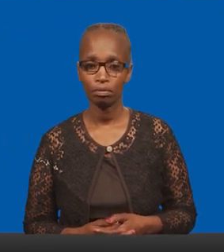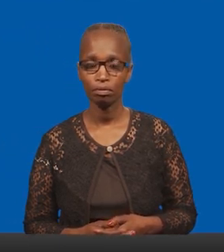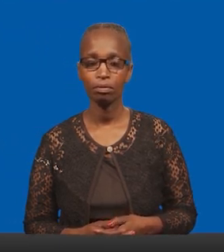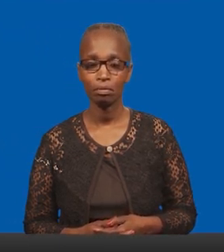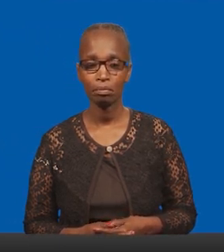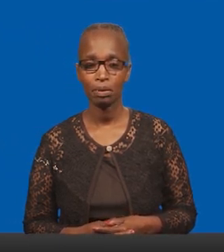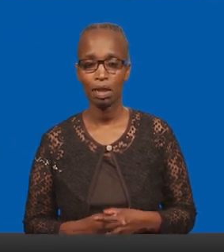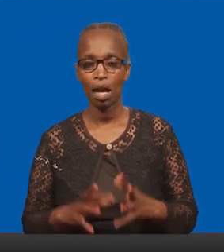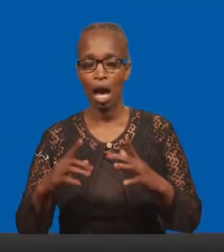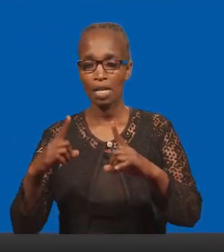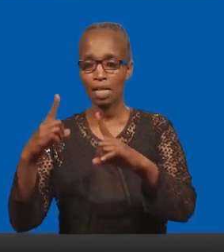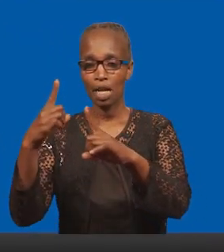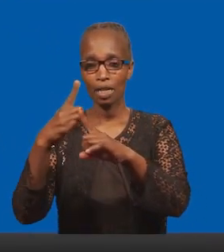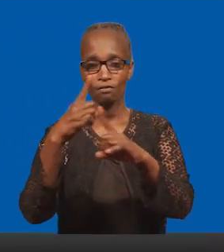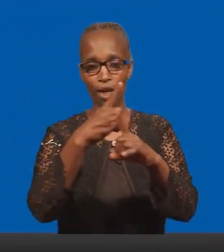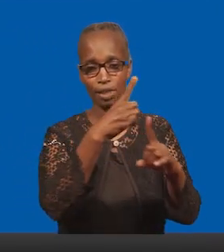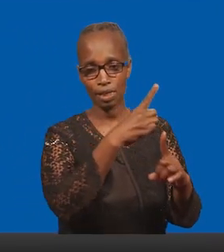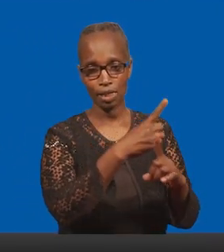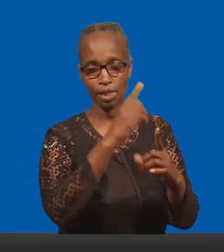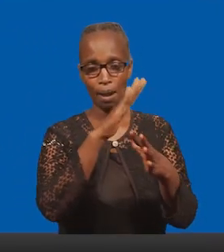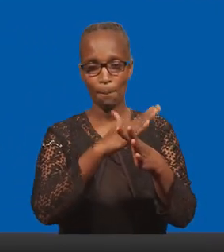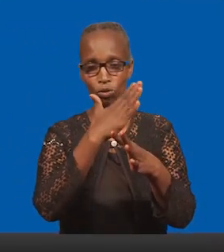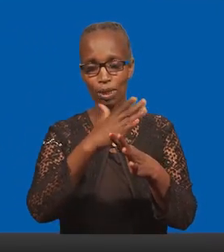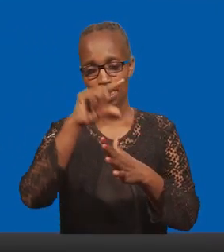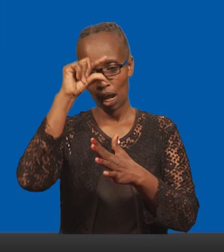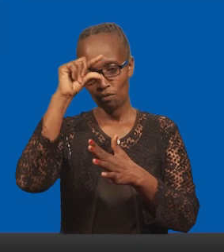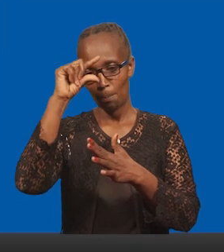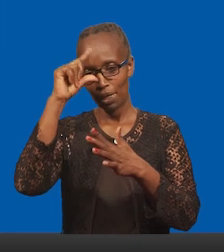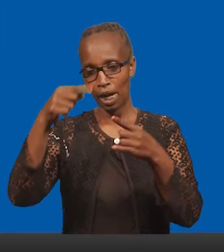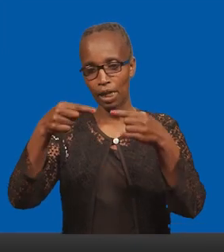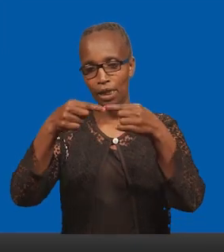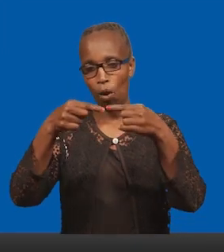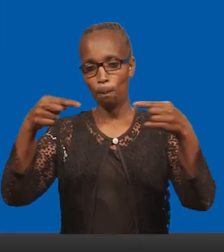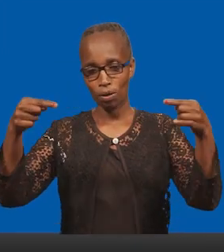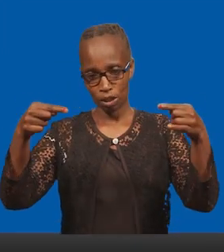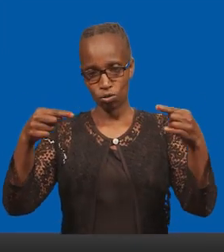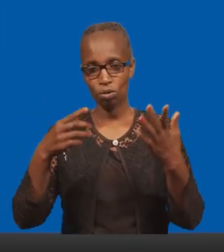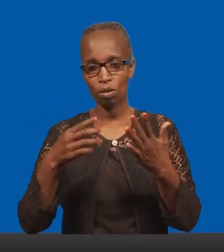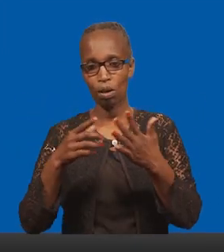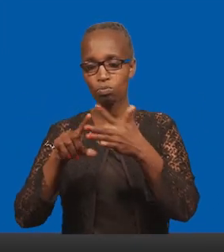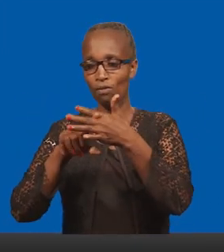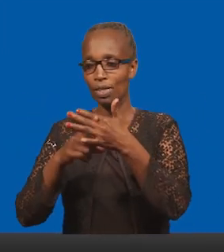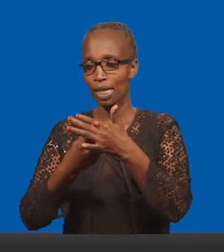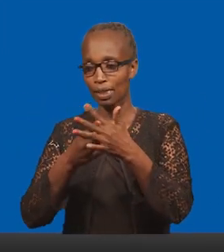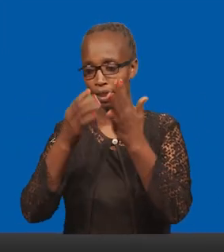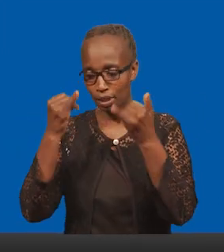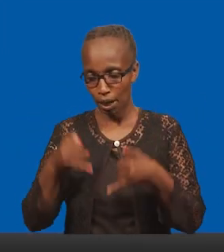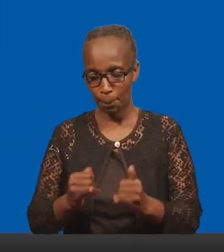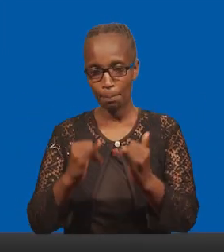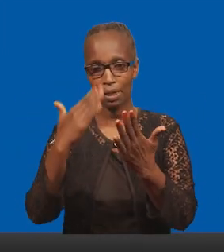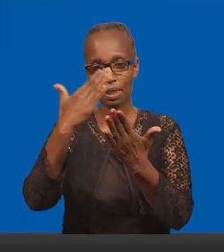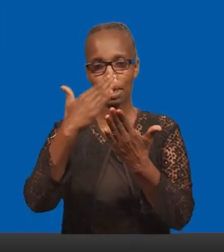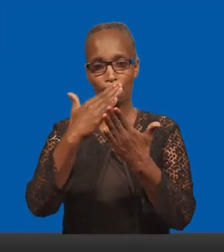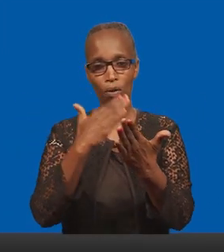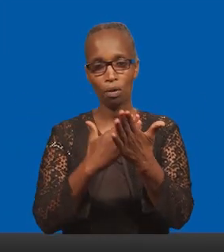tofauti kuhusiana na mazungumzo kati ya serikali na upinzani zikiendelea. We are already implementing the programs that will